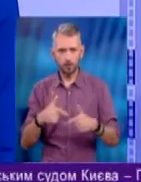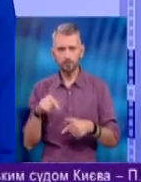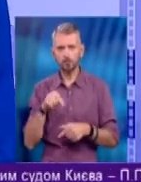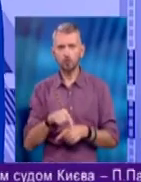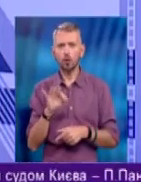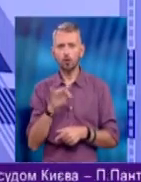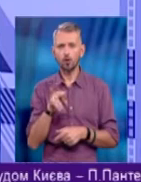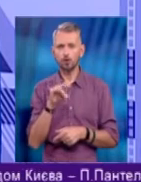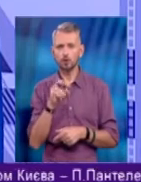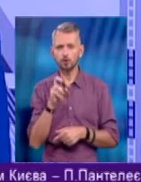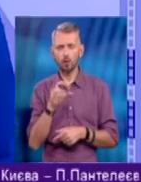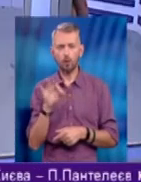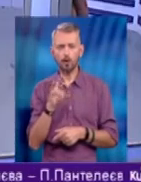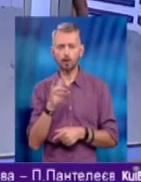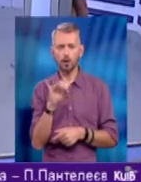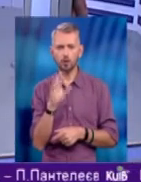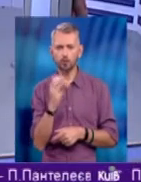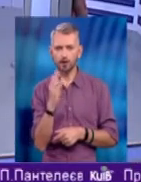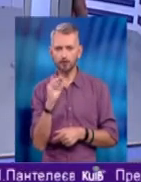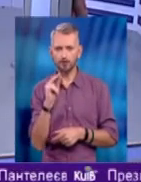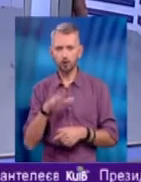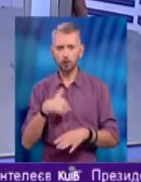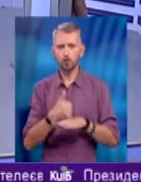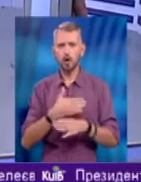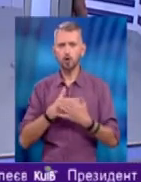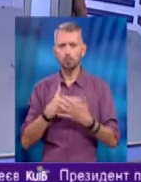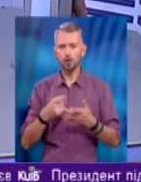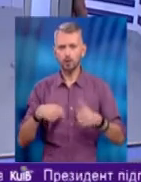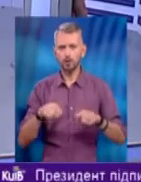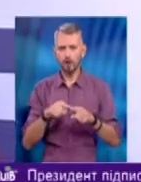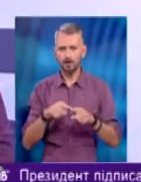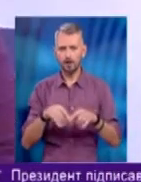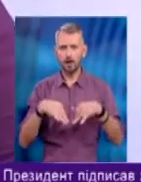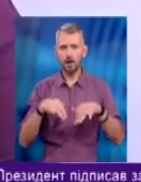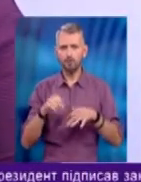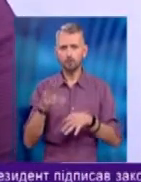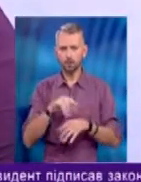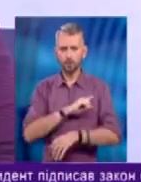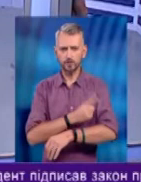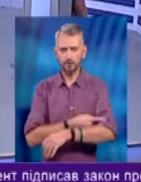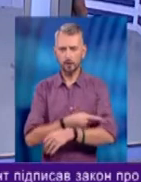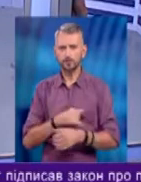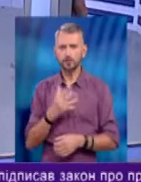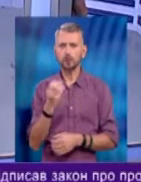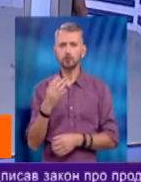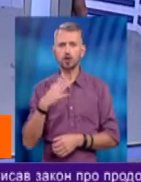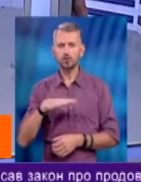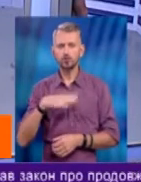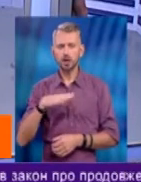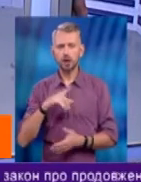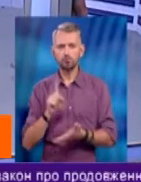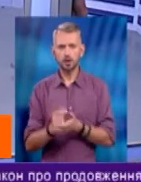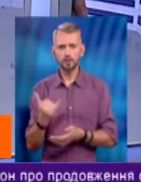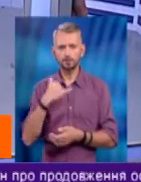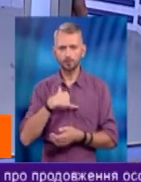студії знаходиться зараз Олег Ярошевич, голова громадської організації «Автоєвросила». Вітаю вас. Доброго дня. І ще чекаємо, має до